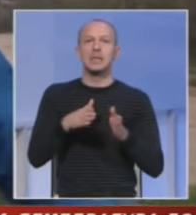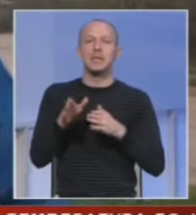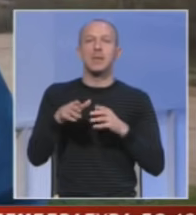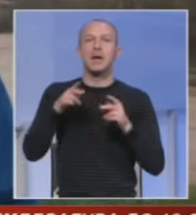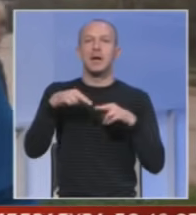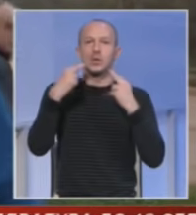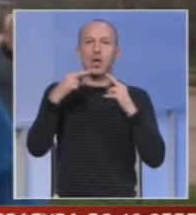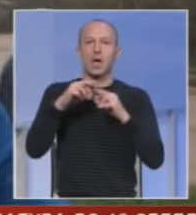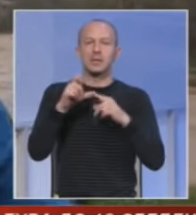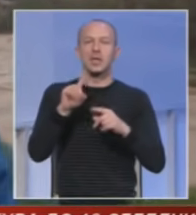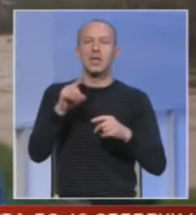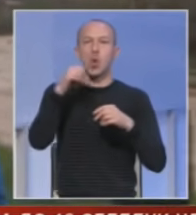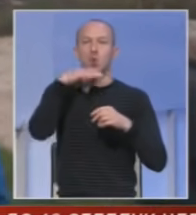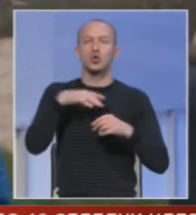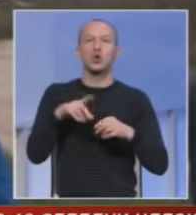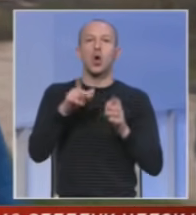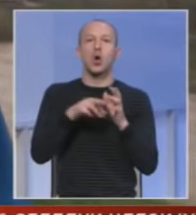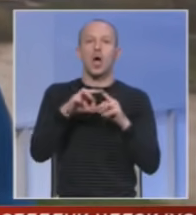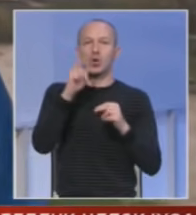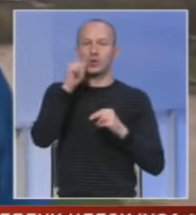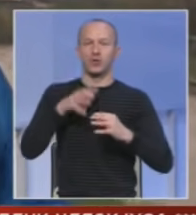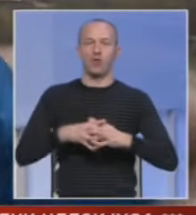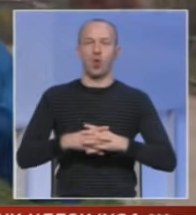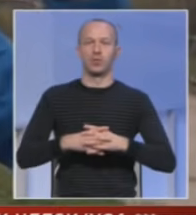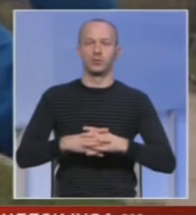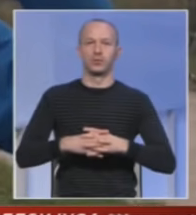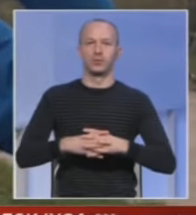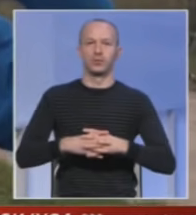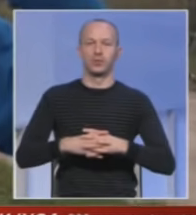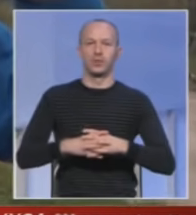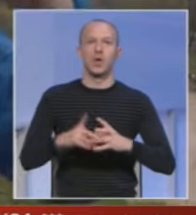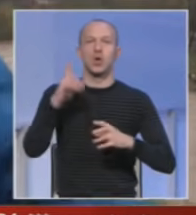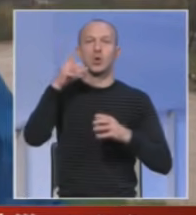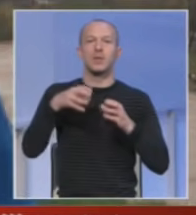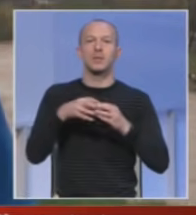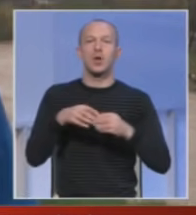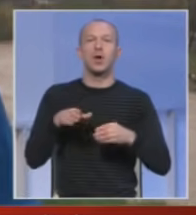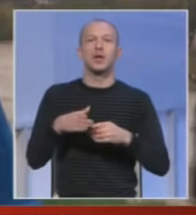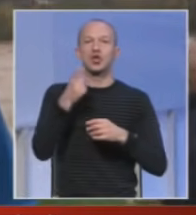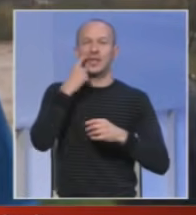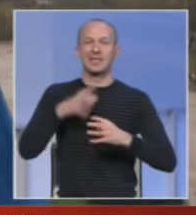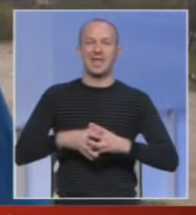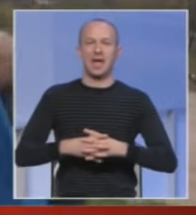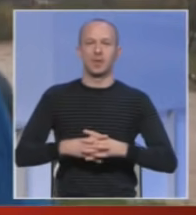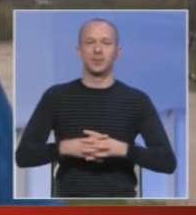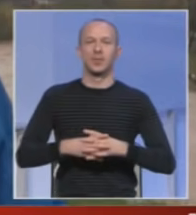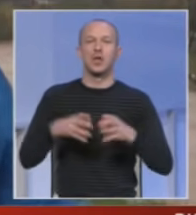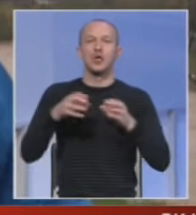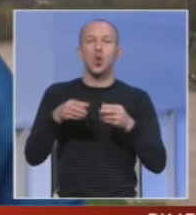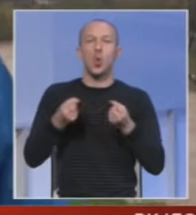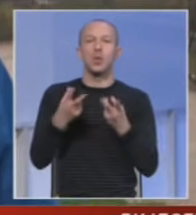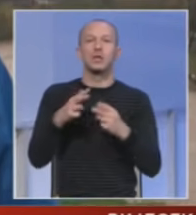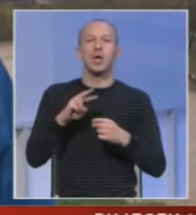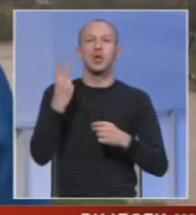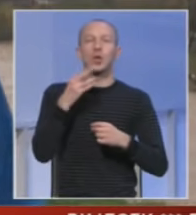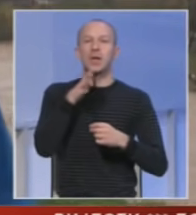kod restorana As, nije ugroženo lokalno stanovništvo. U gornjem dijelu toka rijeke Željeznice, dio ulice